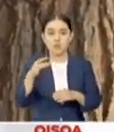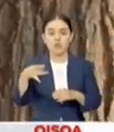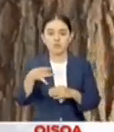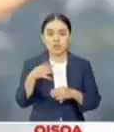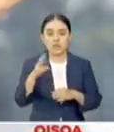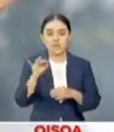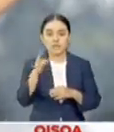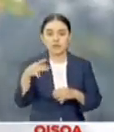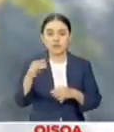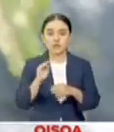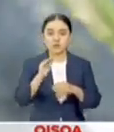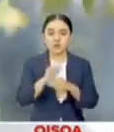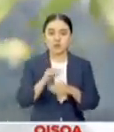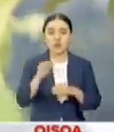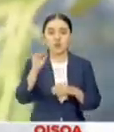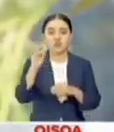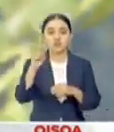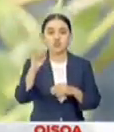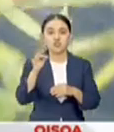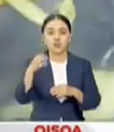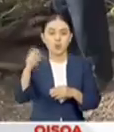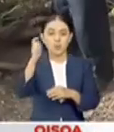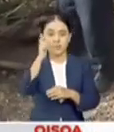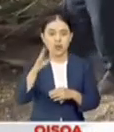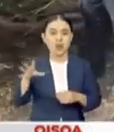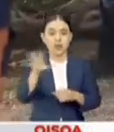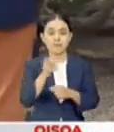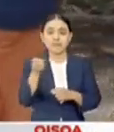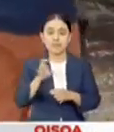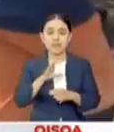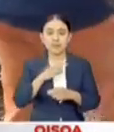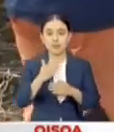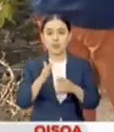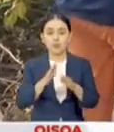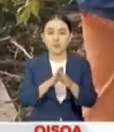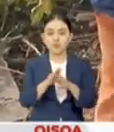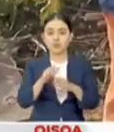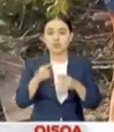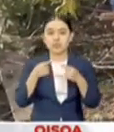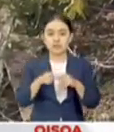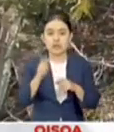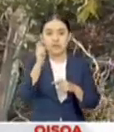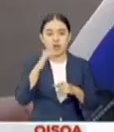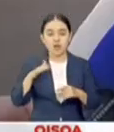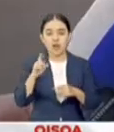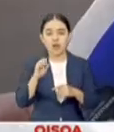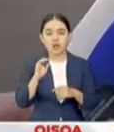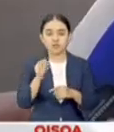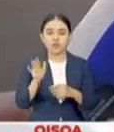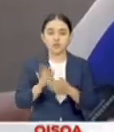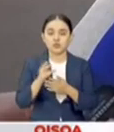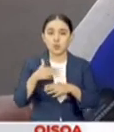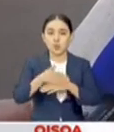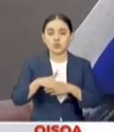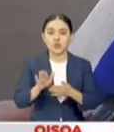Qibray tumanidan qo'shilgan ijodkor mahallasiga hammamiz keldik. Mana butun texnika, butun mahallalardan hasharchilik kelib,